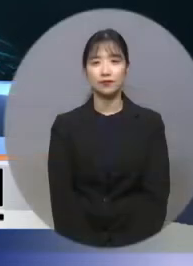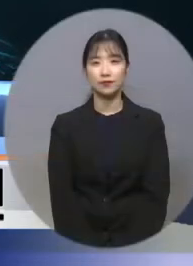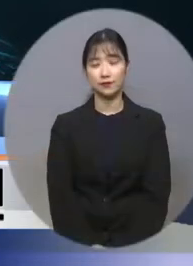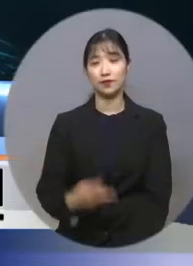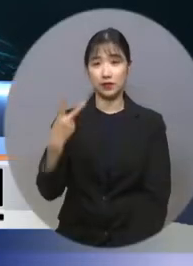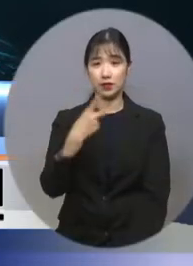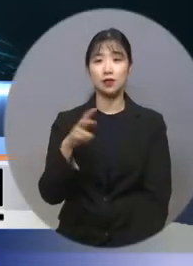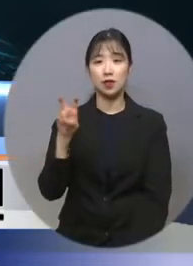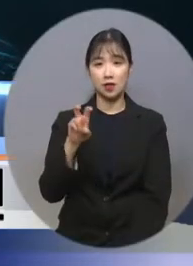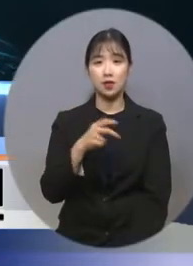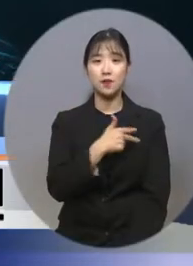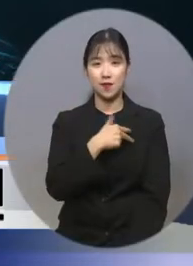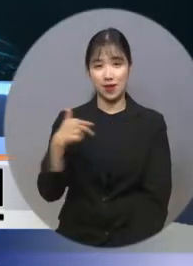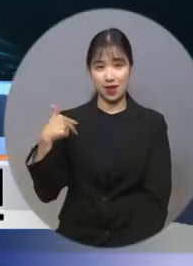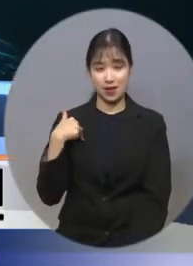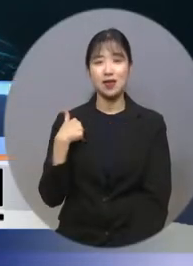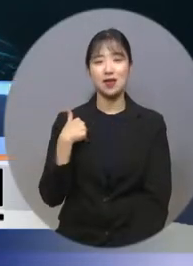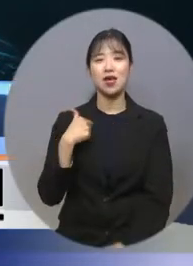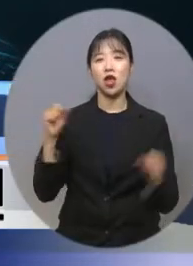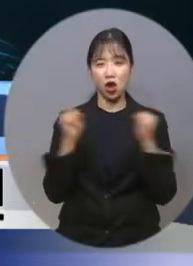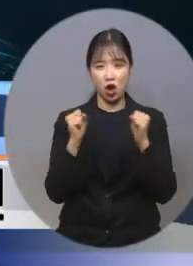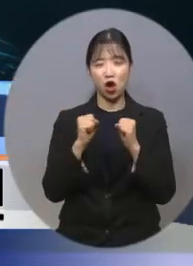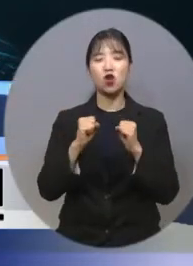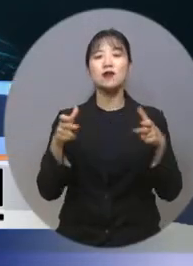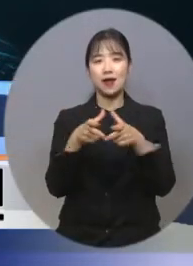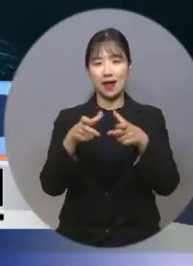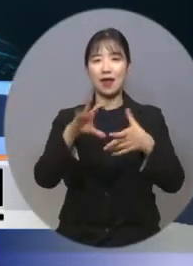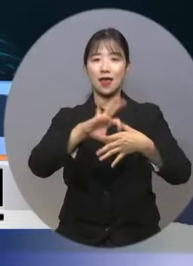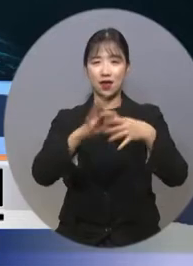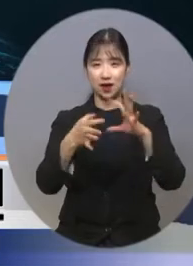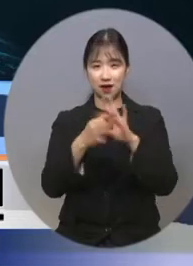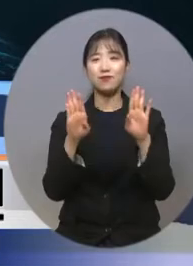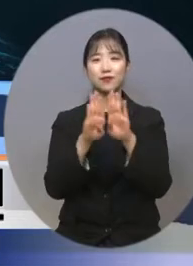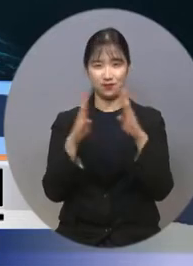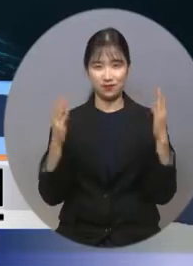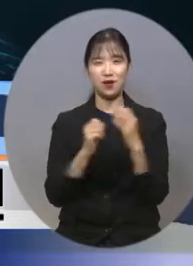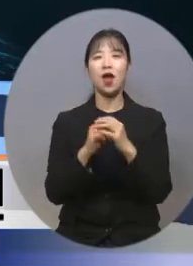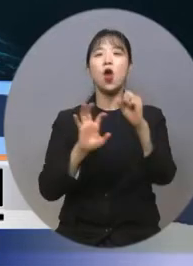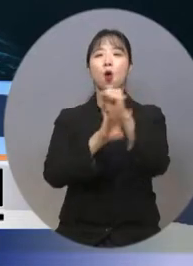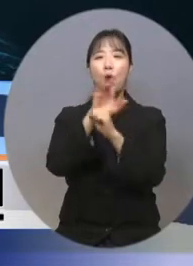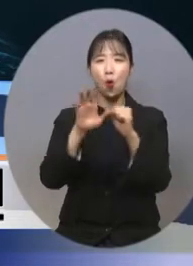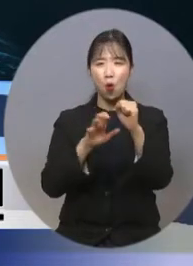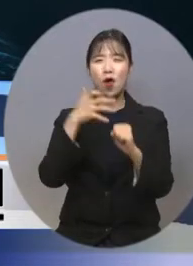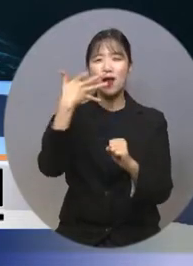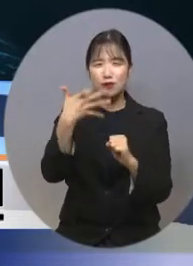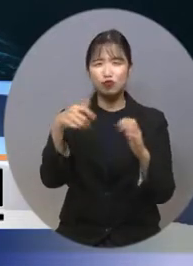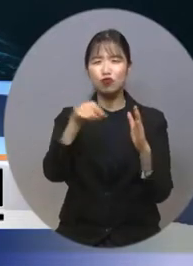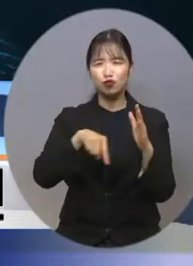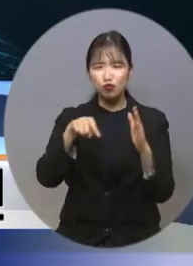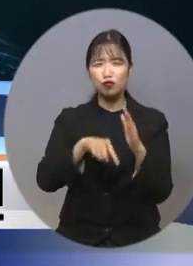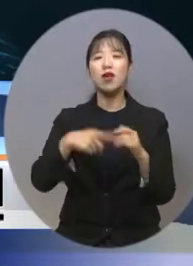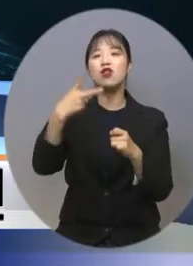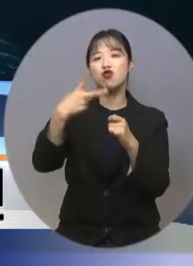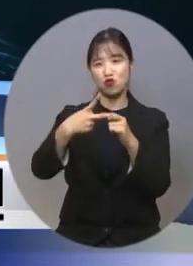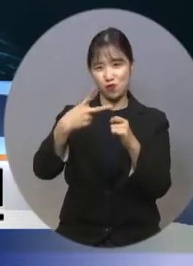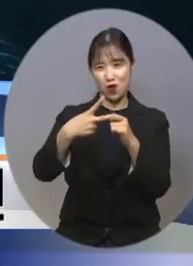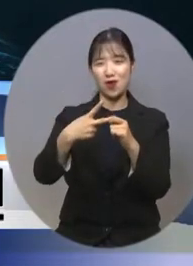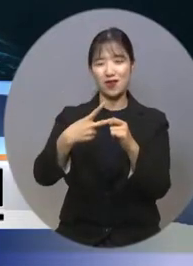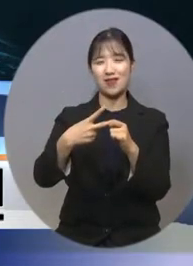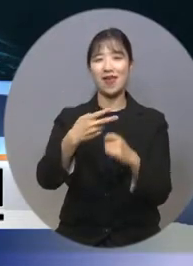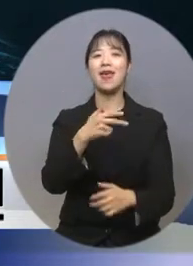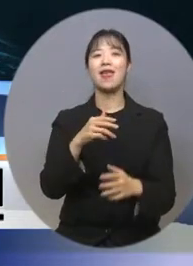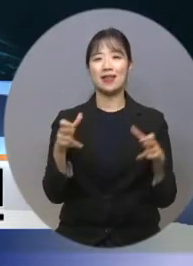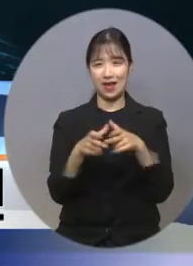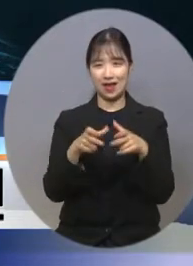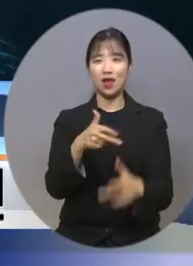2020 베이징 동계 패럴림픽이 열렸습니다. 코로나19 속에 진행되는 도쿄에 이어 두 번째 패럴림픽인데요.